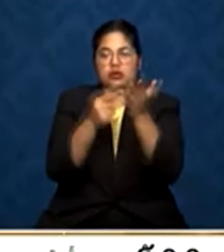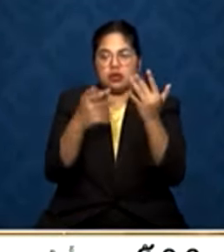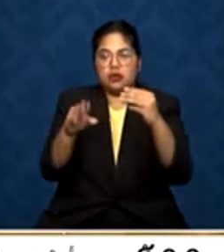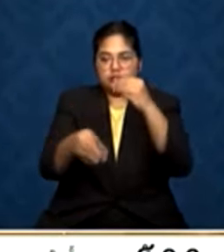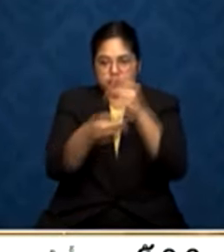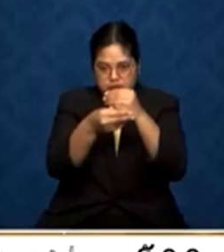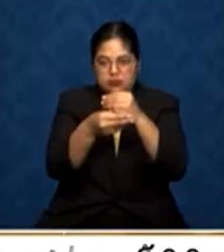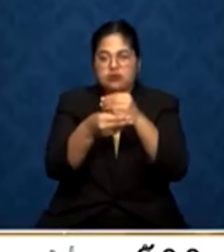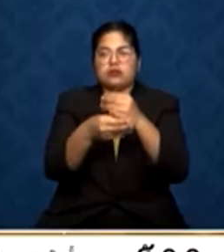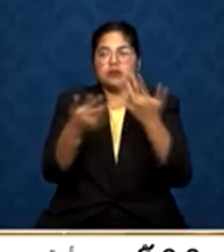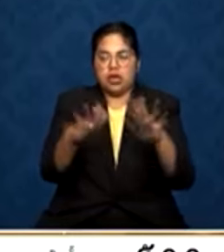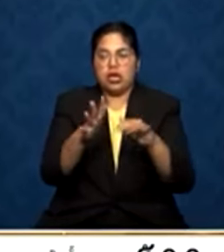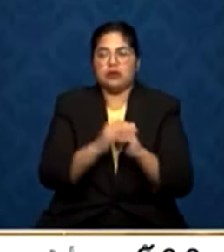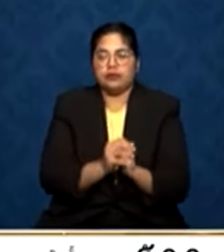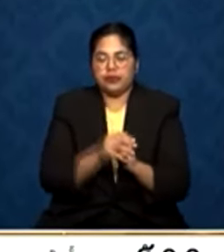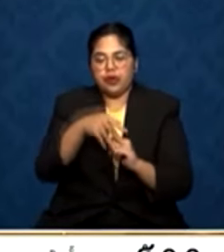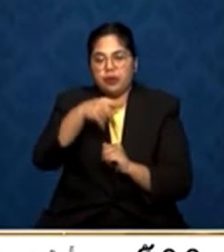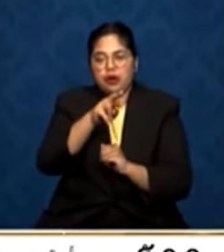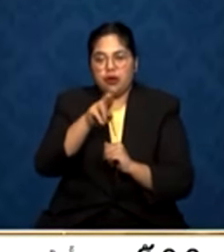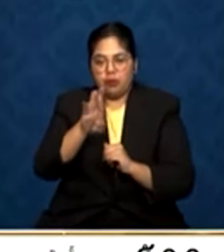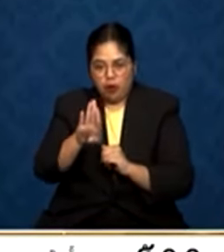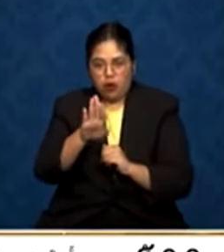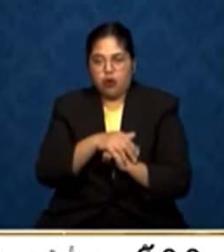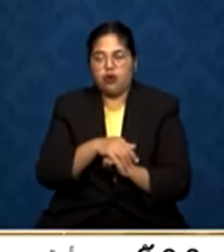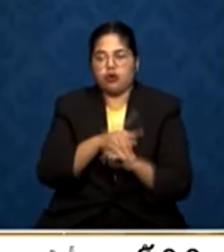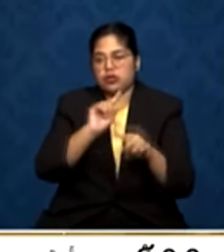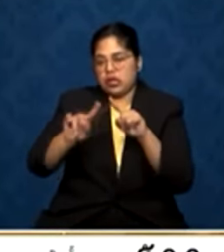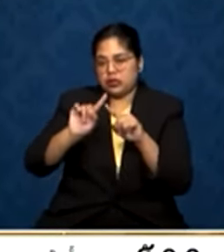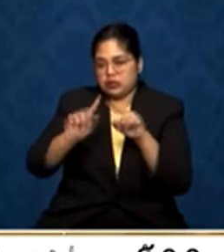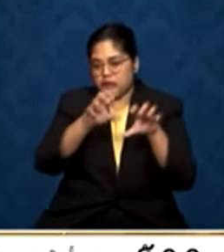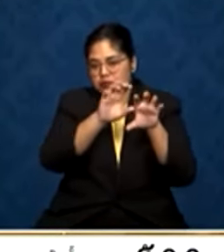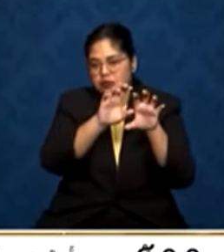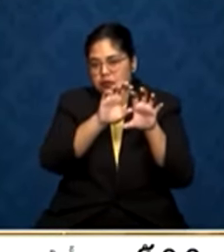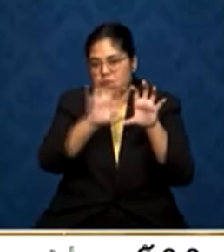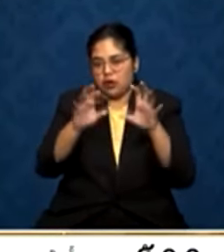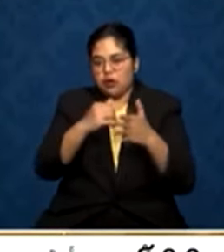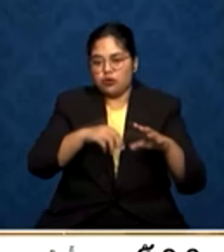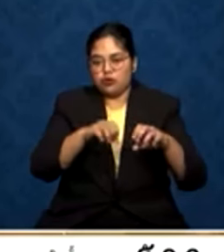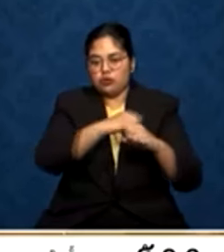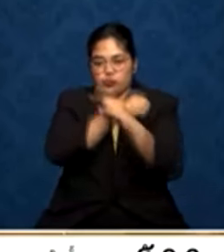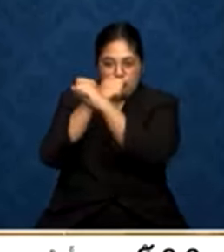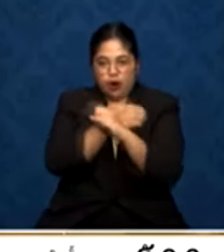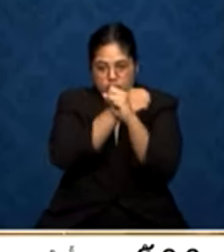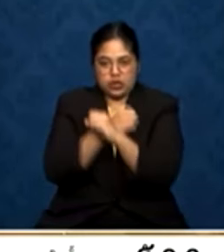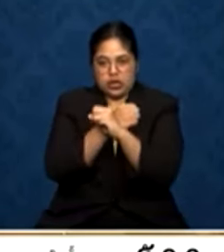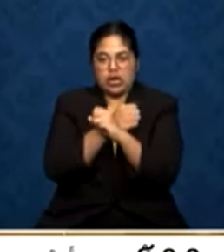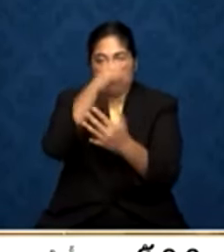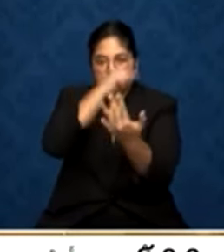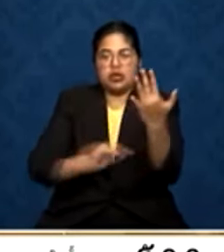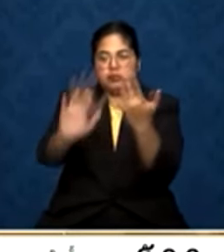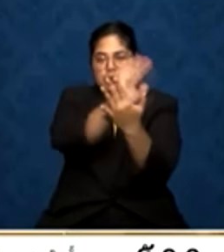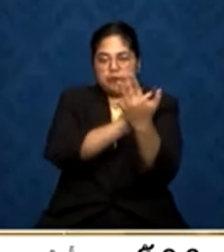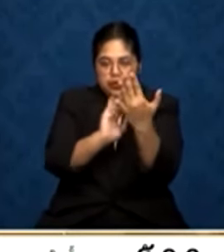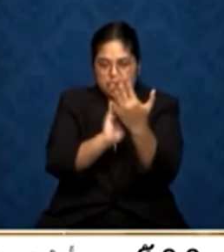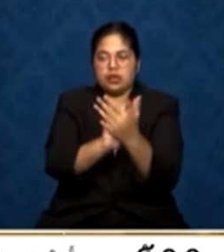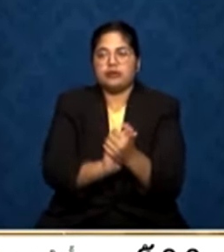ึกแล้วร่างพรบอกดอายัการศึก concludesะร่างพรบการรักษาความมนคง ภายในราชอนาจรถ